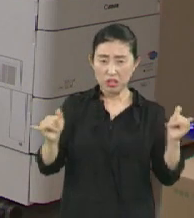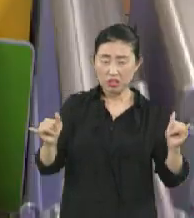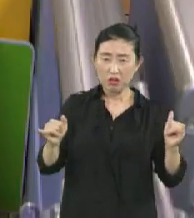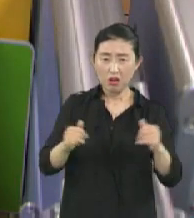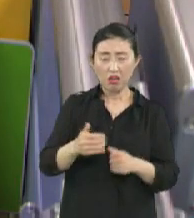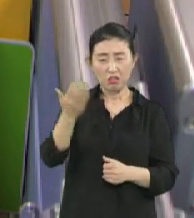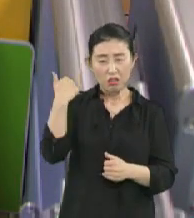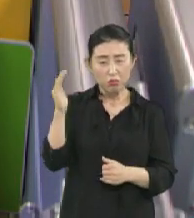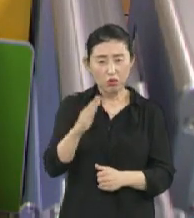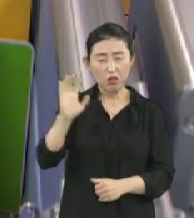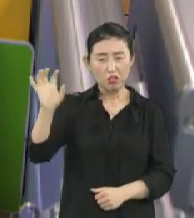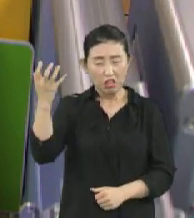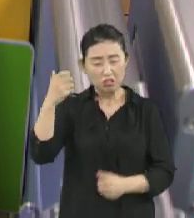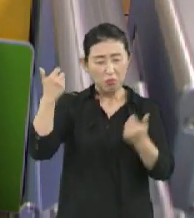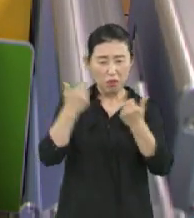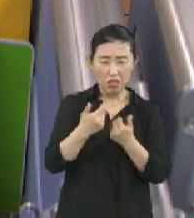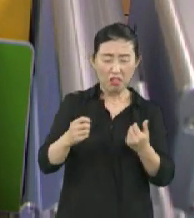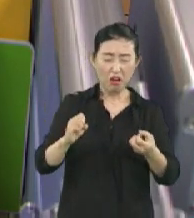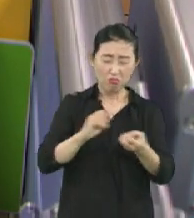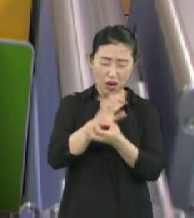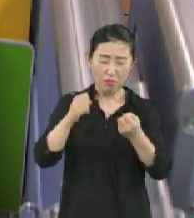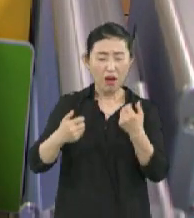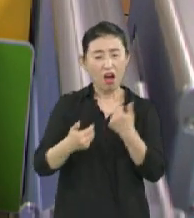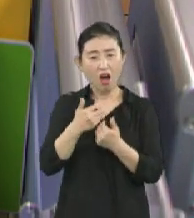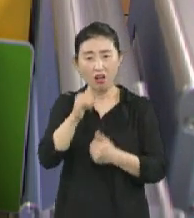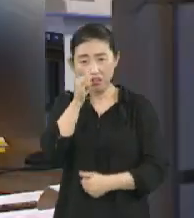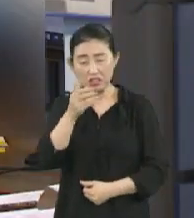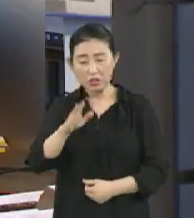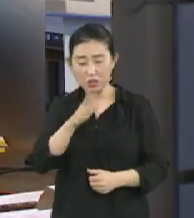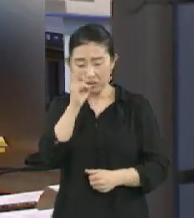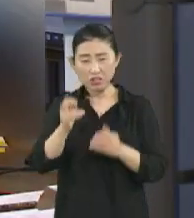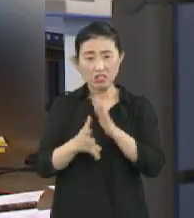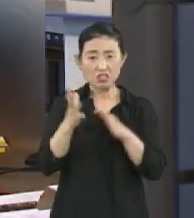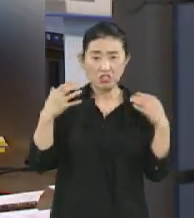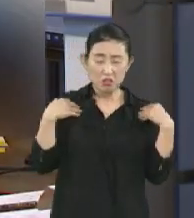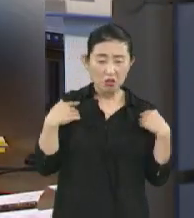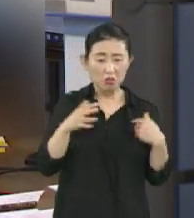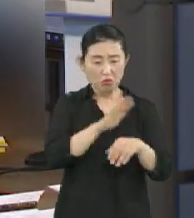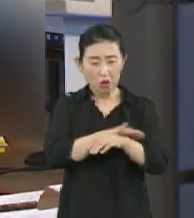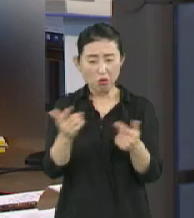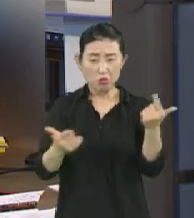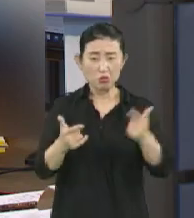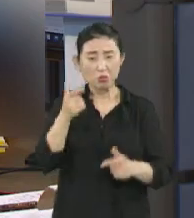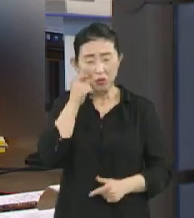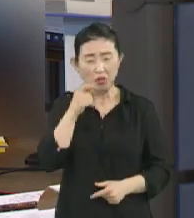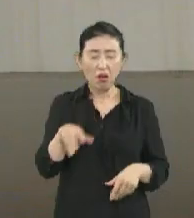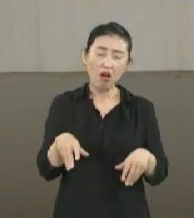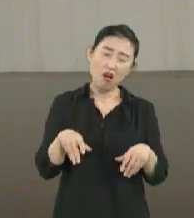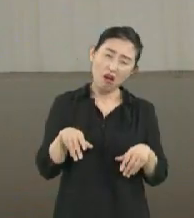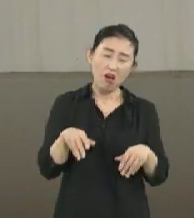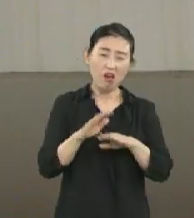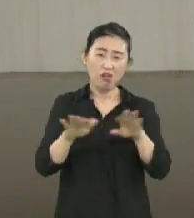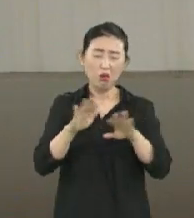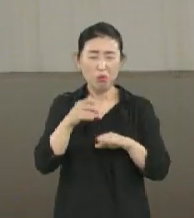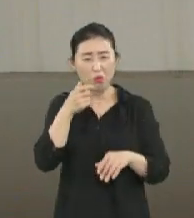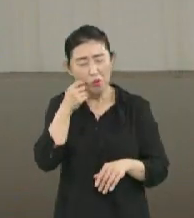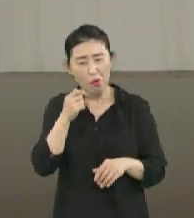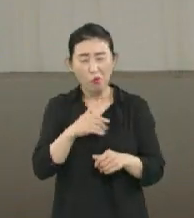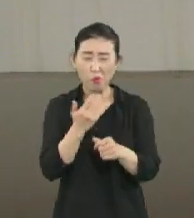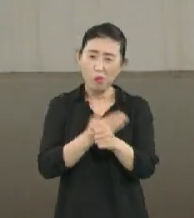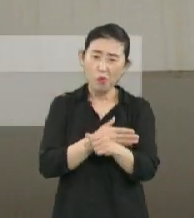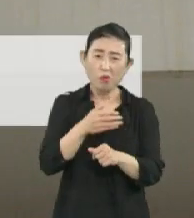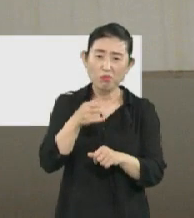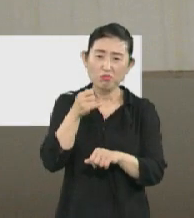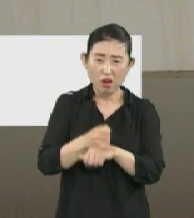오랜 기간 찬성과 반대로 나뉘어 대립해왔지만 서산시는 전혀 중재 능력을 보이지 못했습니다. 지역